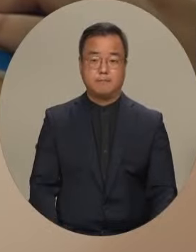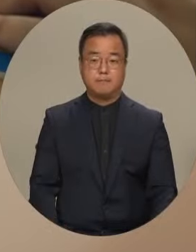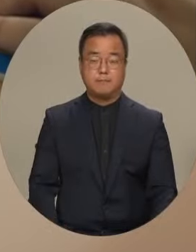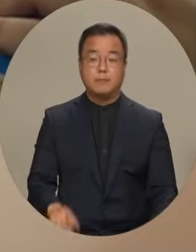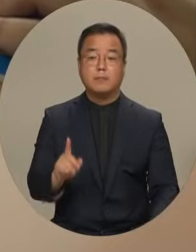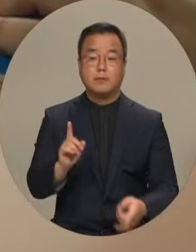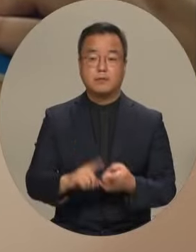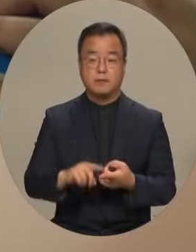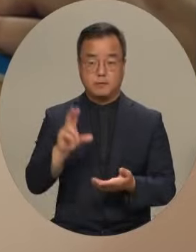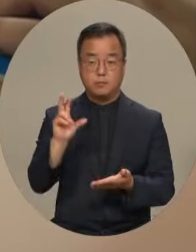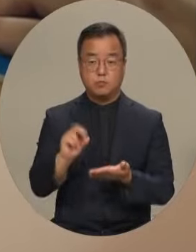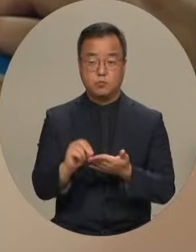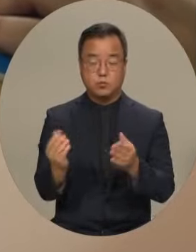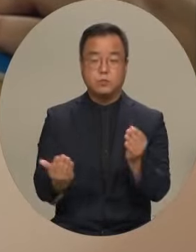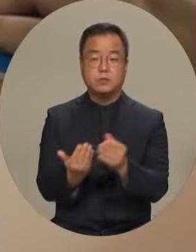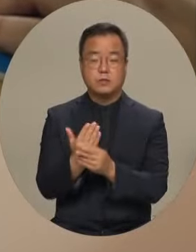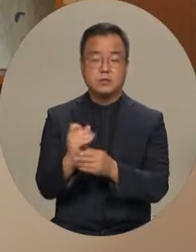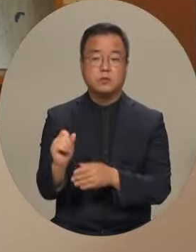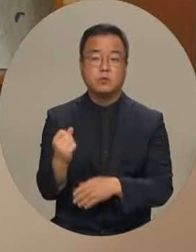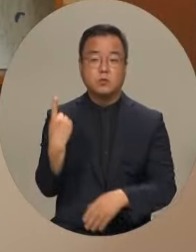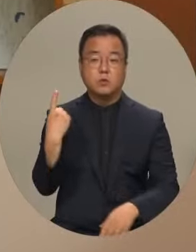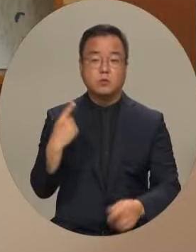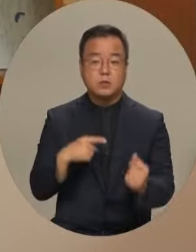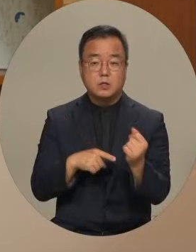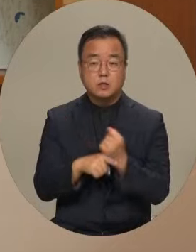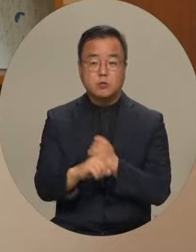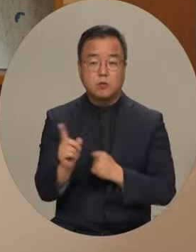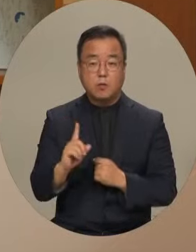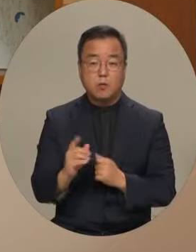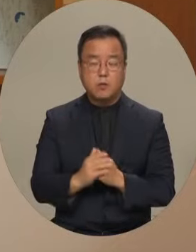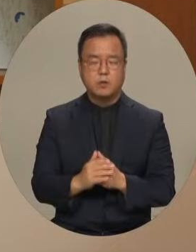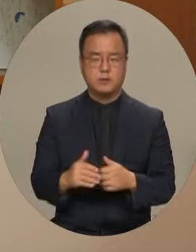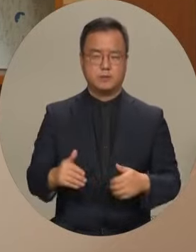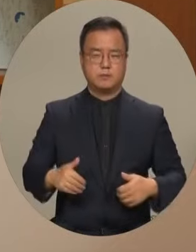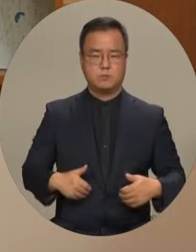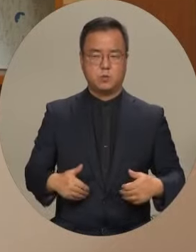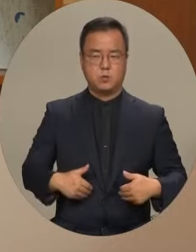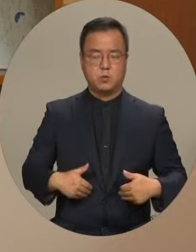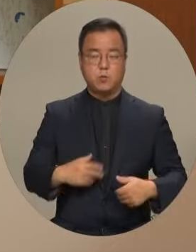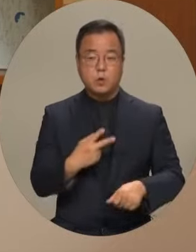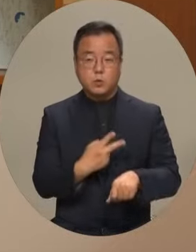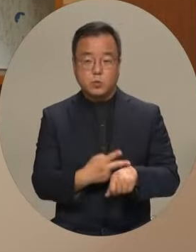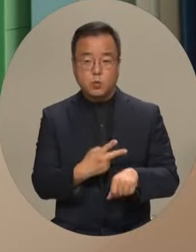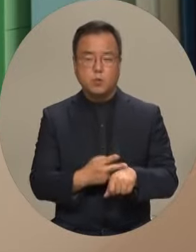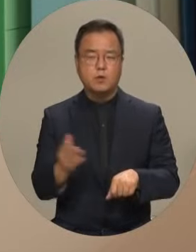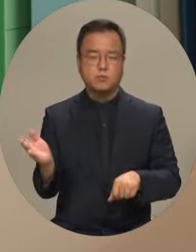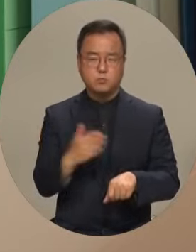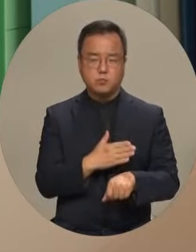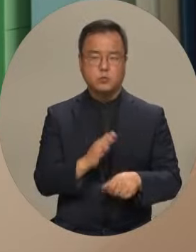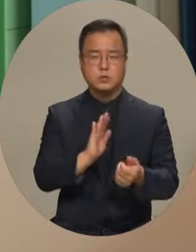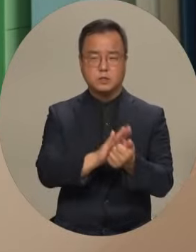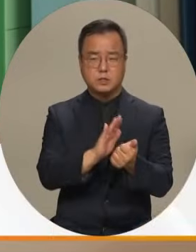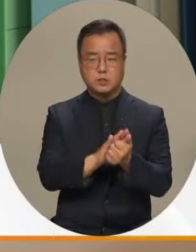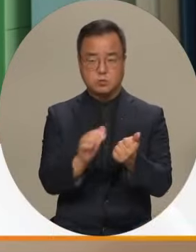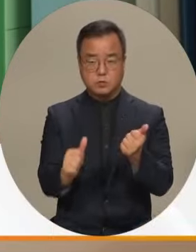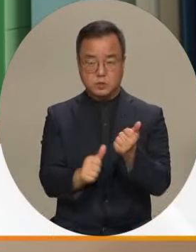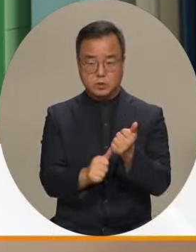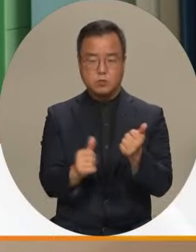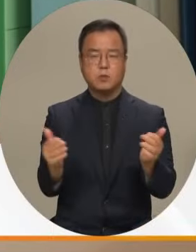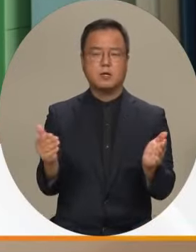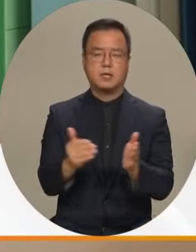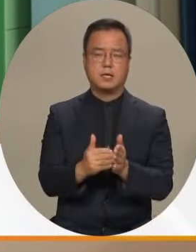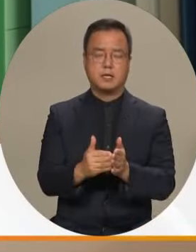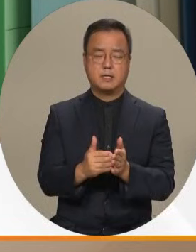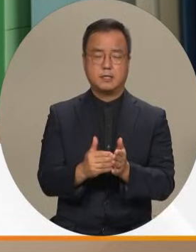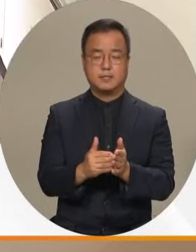그런 문제가 발생하는 근본적인 원인에는 무엇보다도 어떤 필요한 인력, 교원부터 시작해서 지원 인력까지